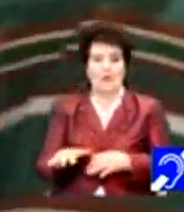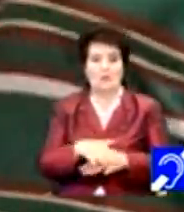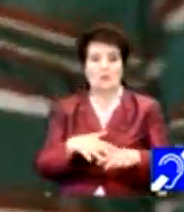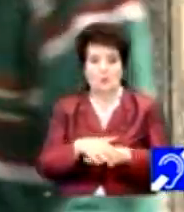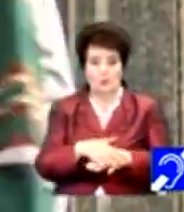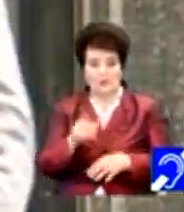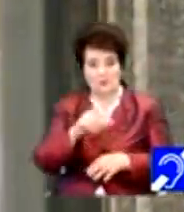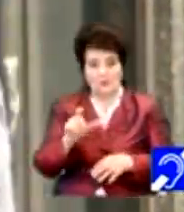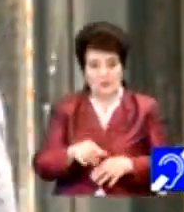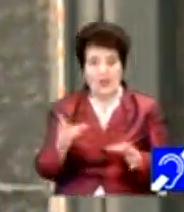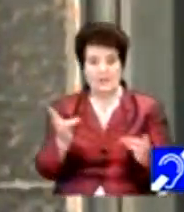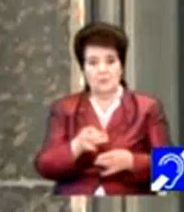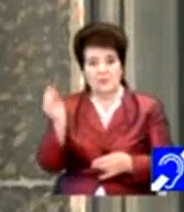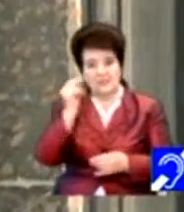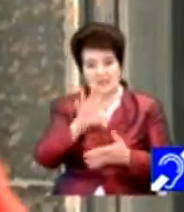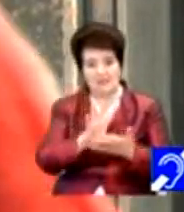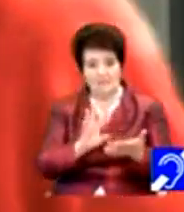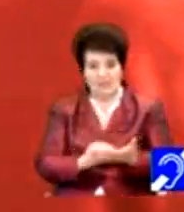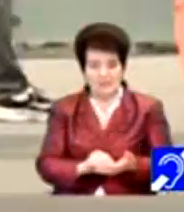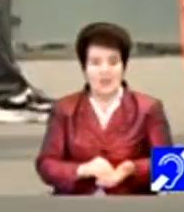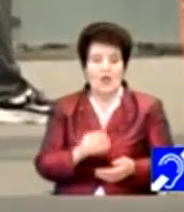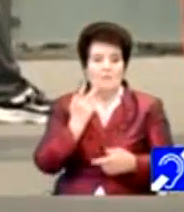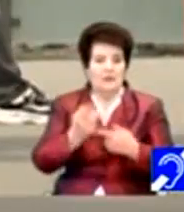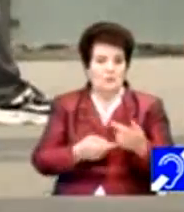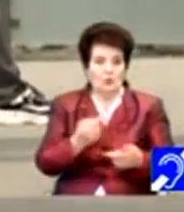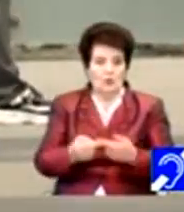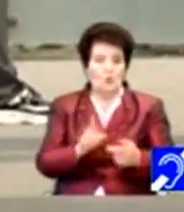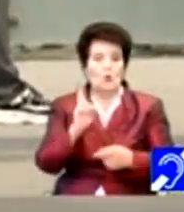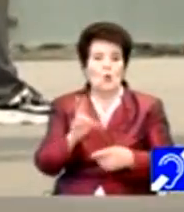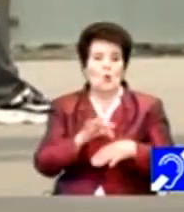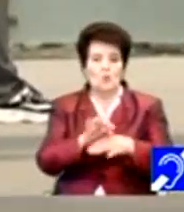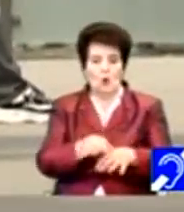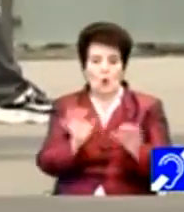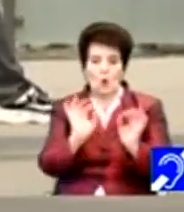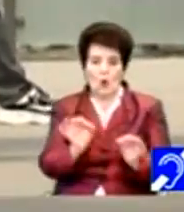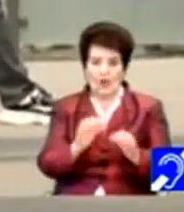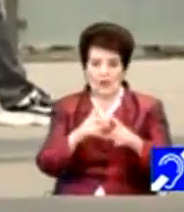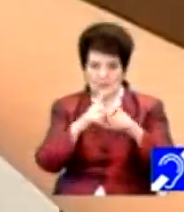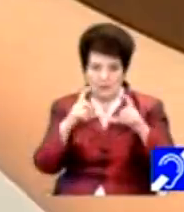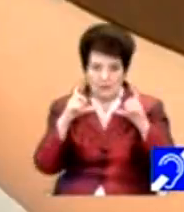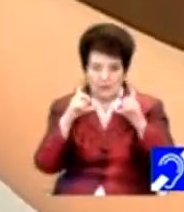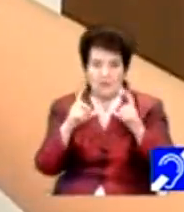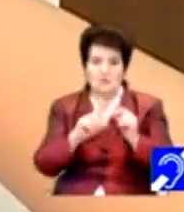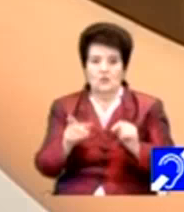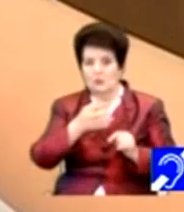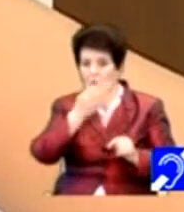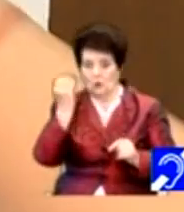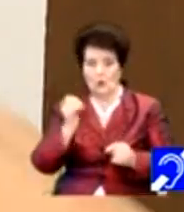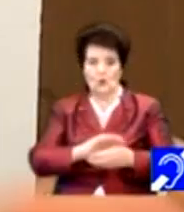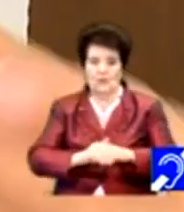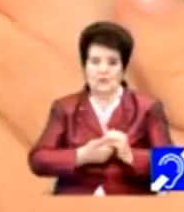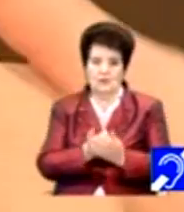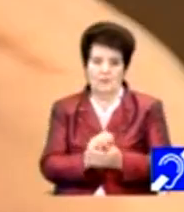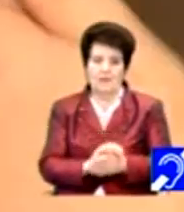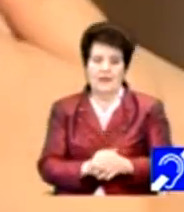populația. Cetățenii ar trebui să învețe odată și pentru totdeauna cum să poarte corect masca de protecție și să nu uite să-și